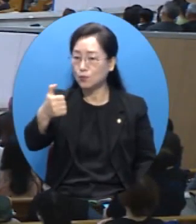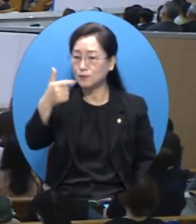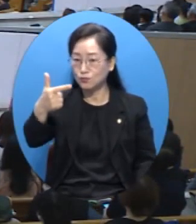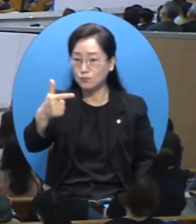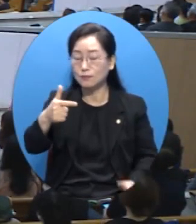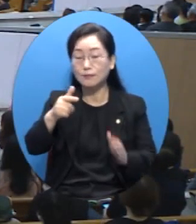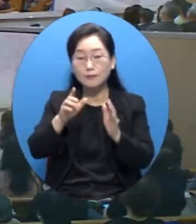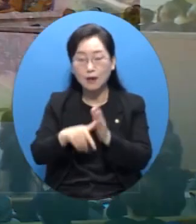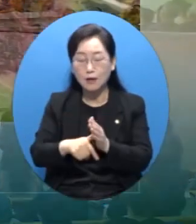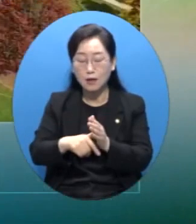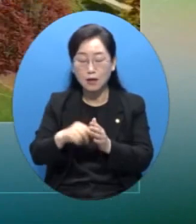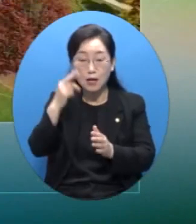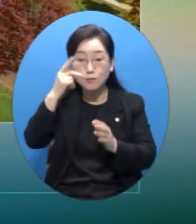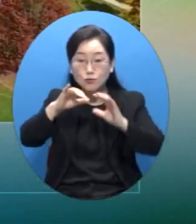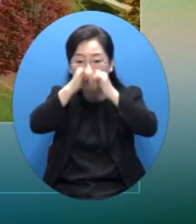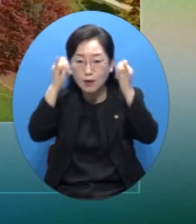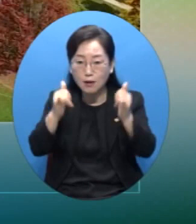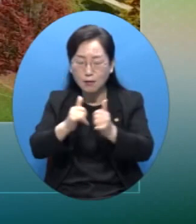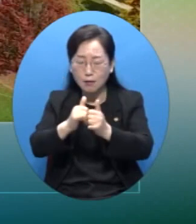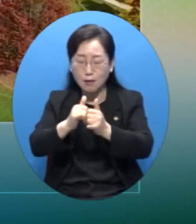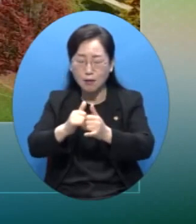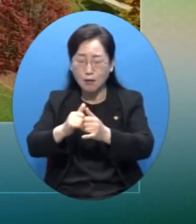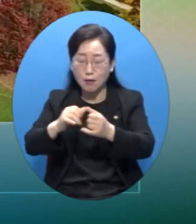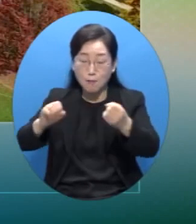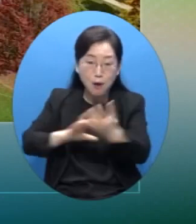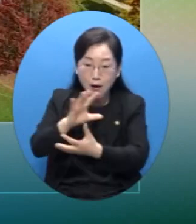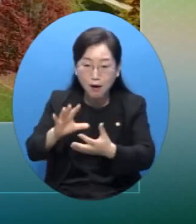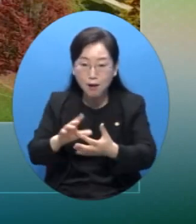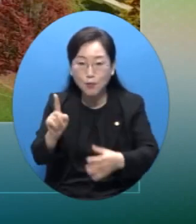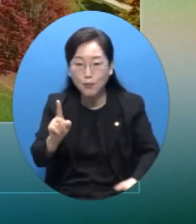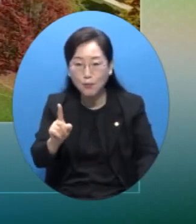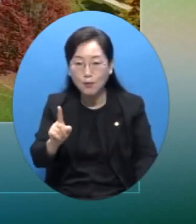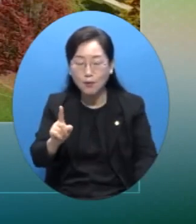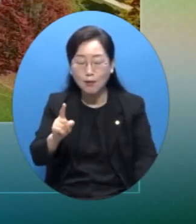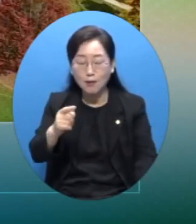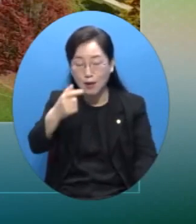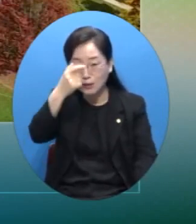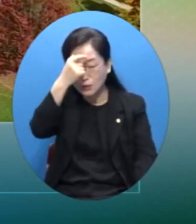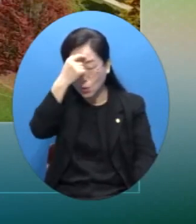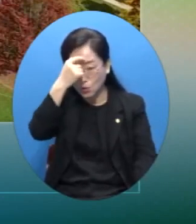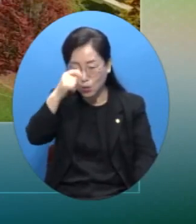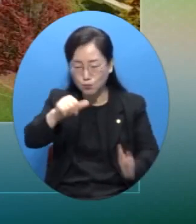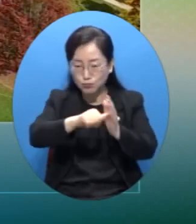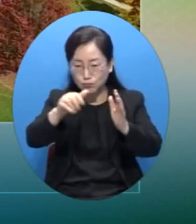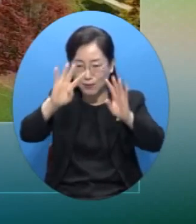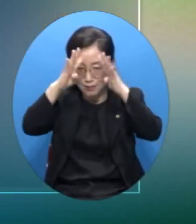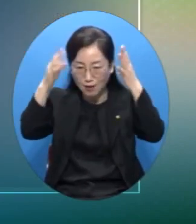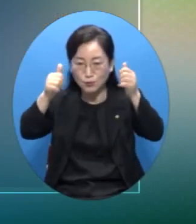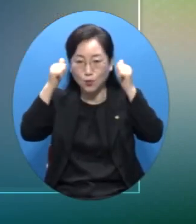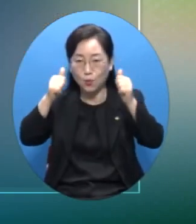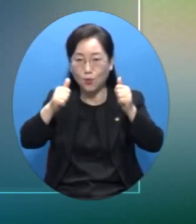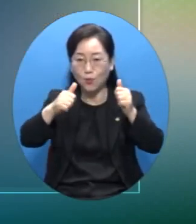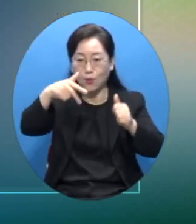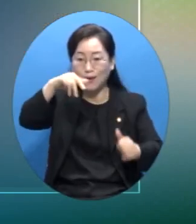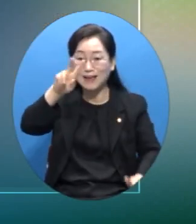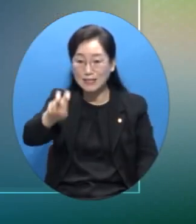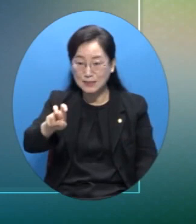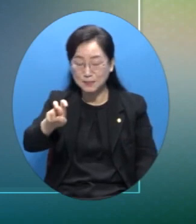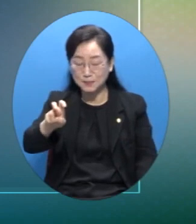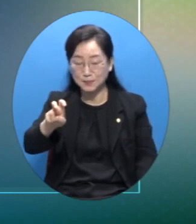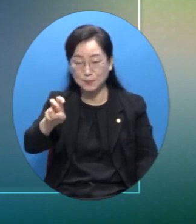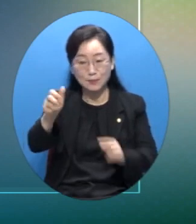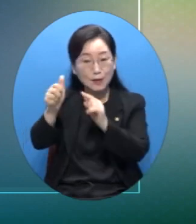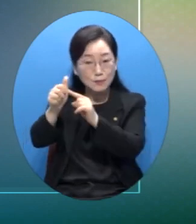1956년 미국 사회를 발칵 뒤집어 놓은 사건이 있었습니다. 기독교 명문인 휘튼 대학을 수석으로 졸업한 짐 엘리엇과 그의 친구